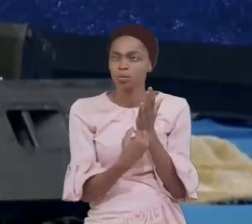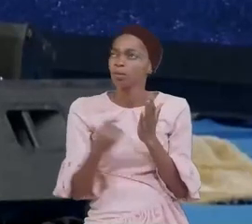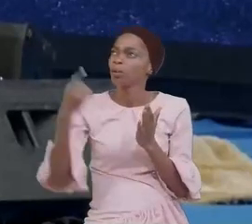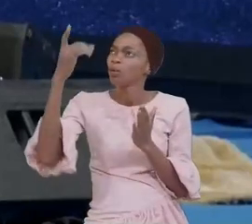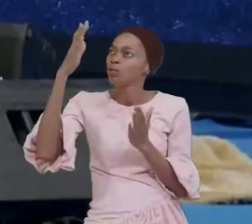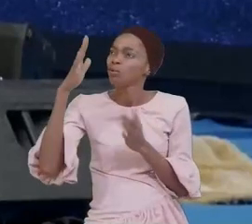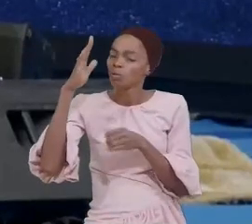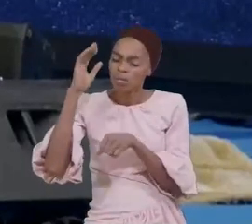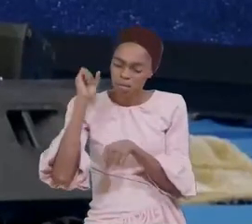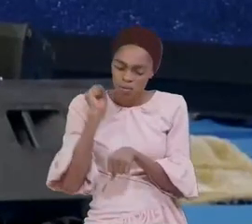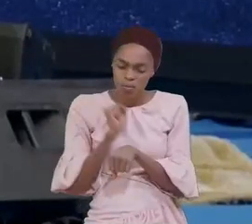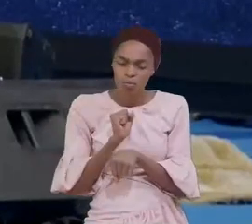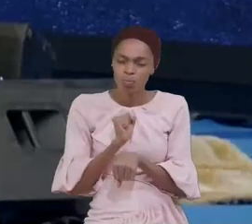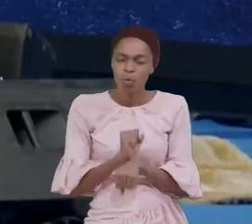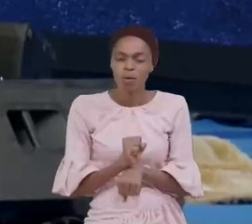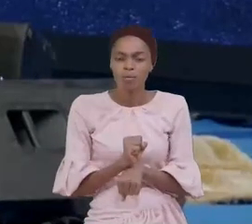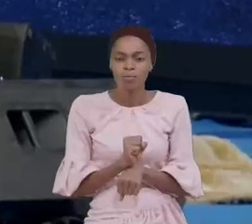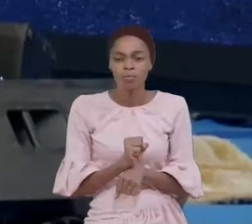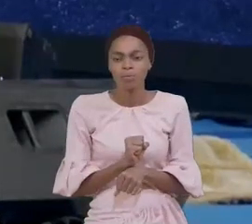son œuvre.